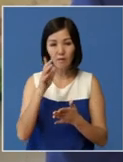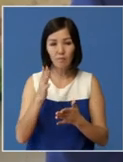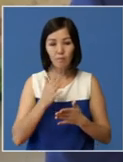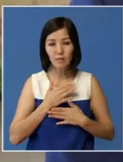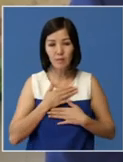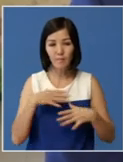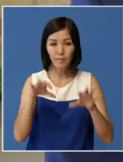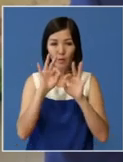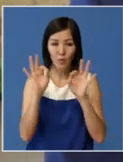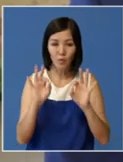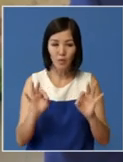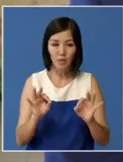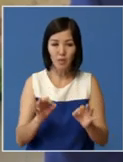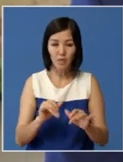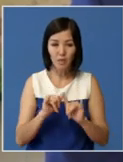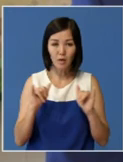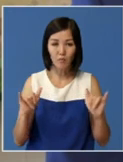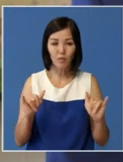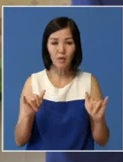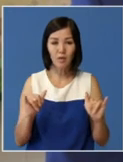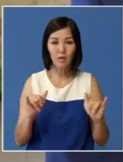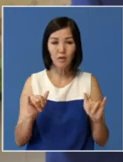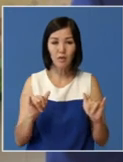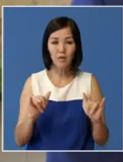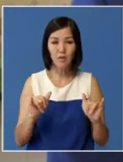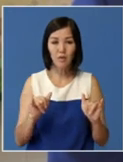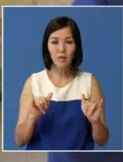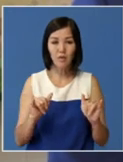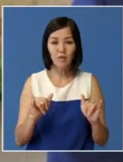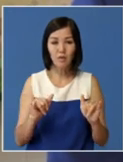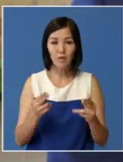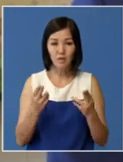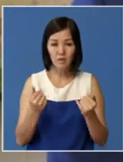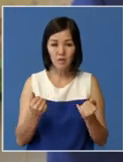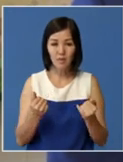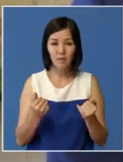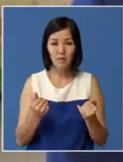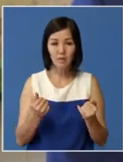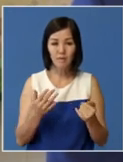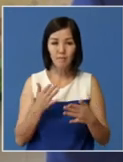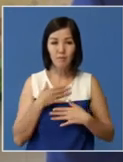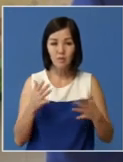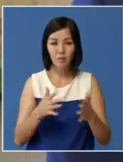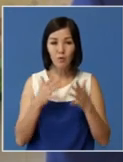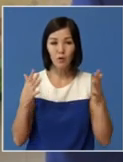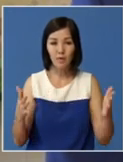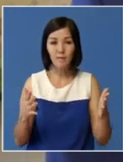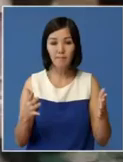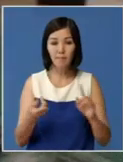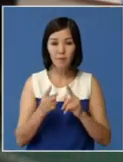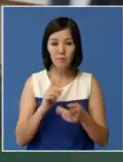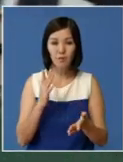өнерде дамуда, енді облысымызда өнер туралы айтатын болсақ, әрине ол бізде үлкен кәдімгідей өзгеріс